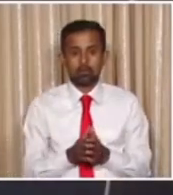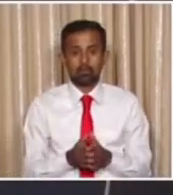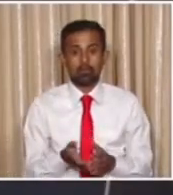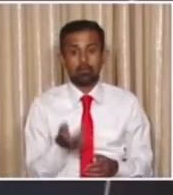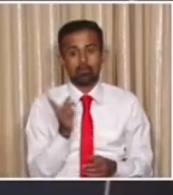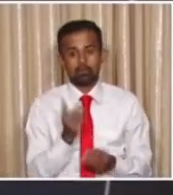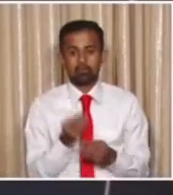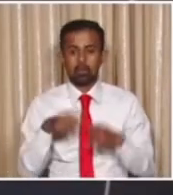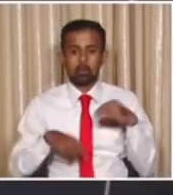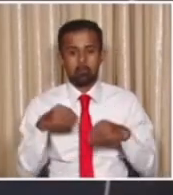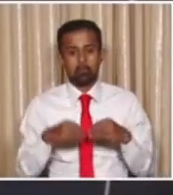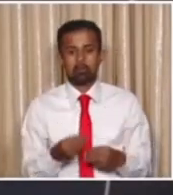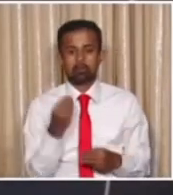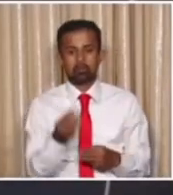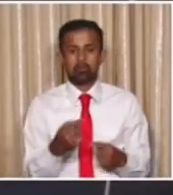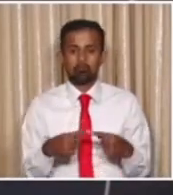දුන්නා වැතිවරේ. ඒක වෙනම කතාවක්.